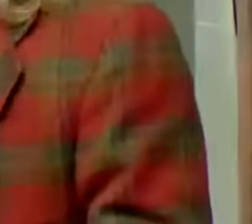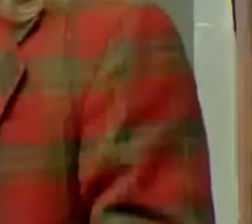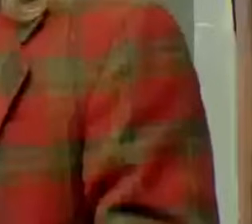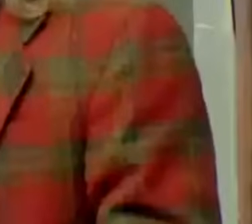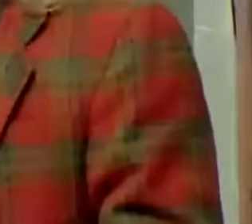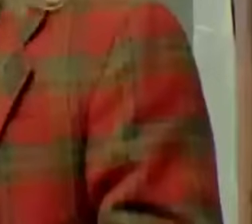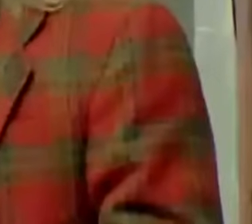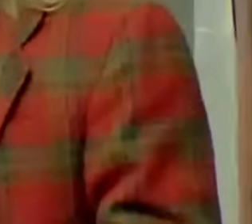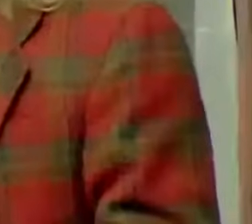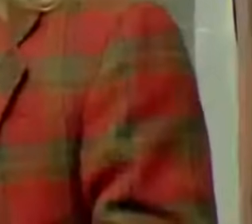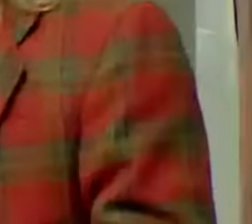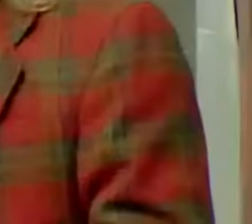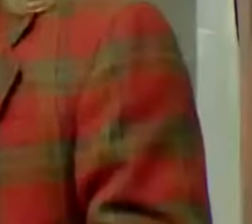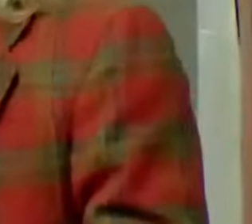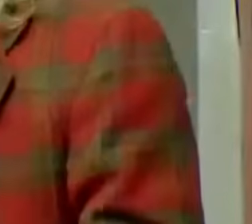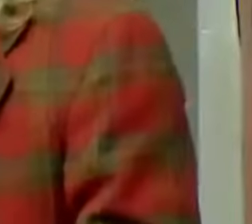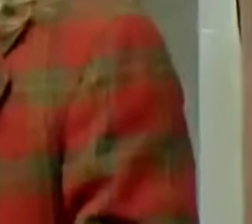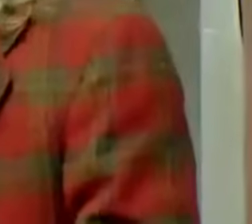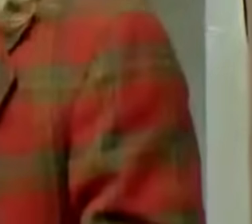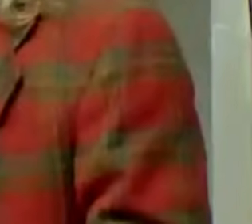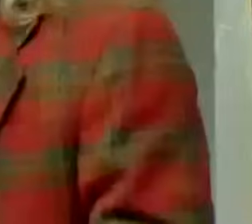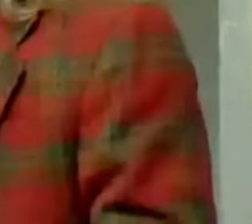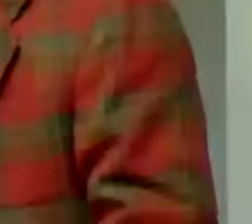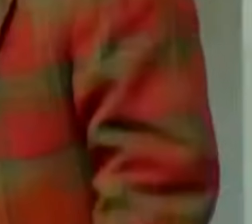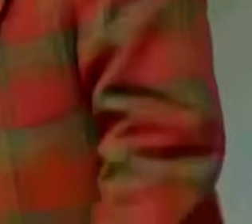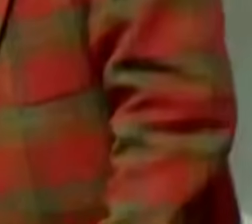ya. Kaldığı yerden manavı çizmeye devam etti.